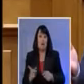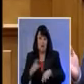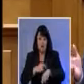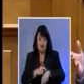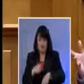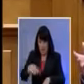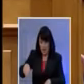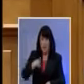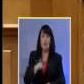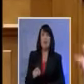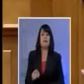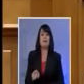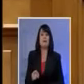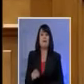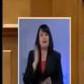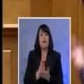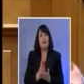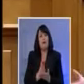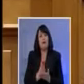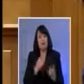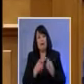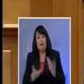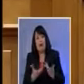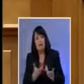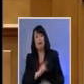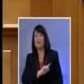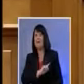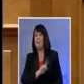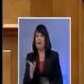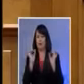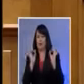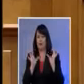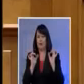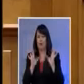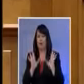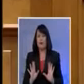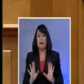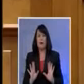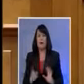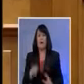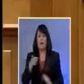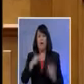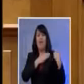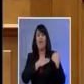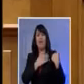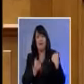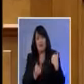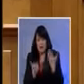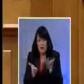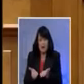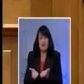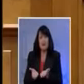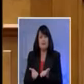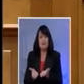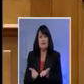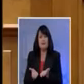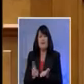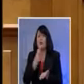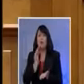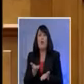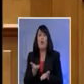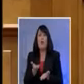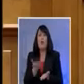που εσείς που επιλέξατε να μην διαπραγματευτείτε καθόλου, έχετε την ευθύνη για τη συρρήκνωση